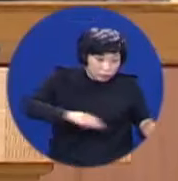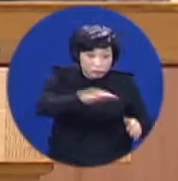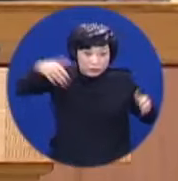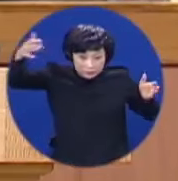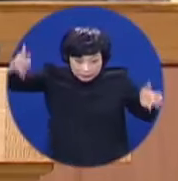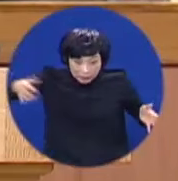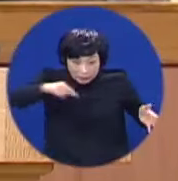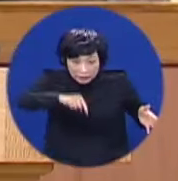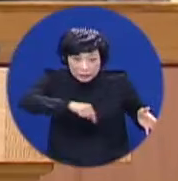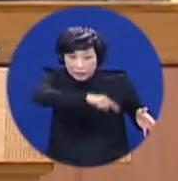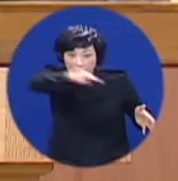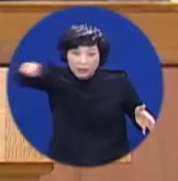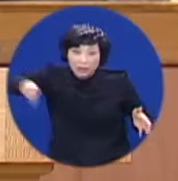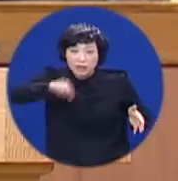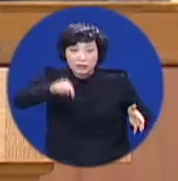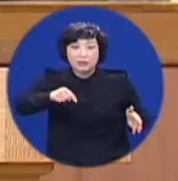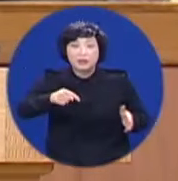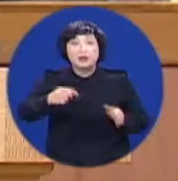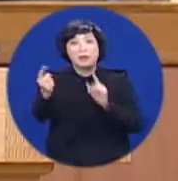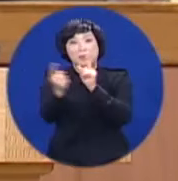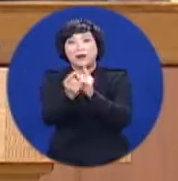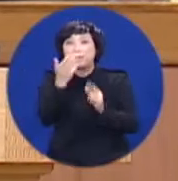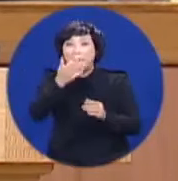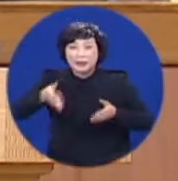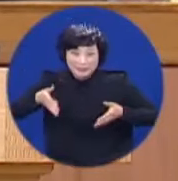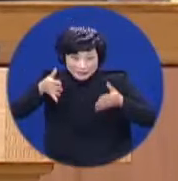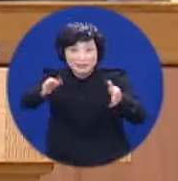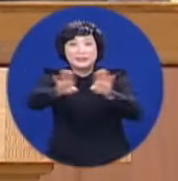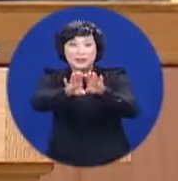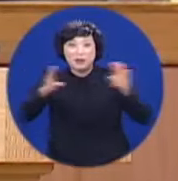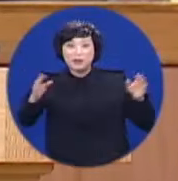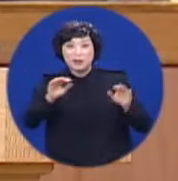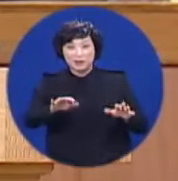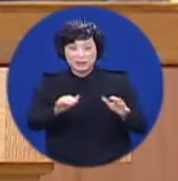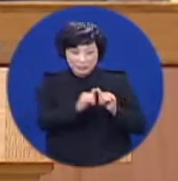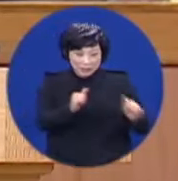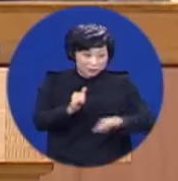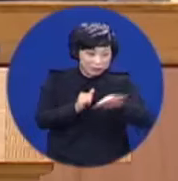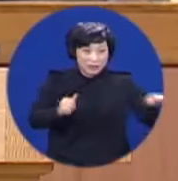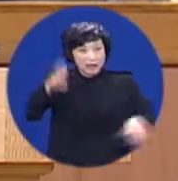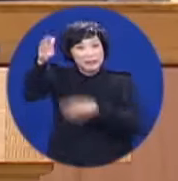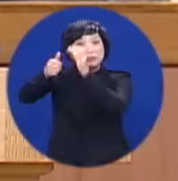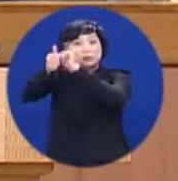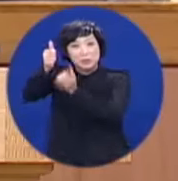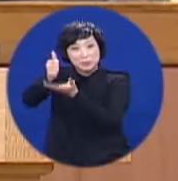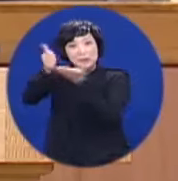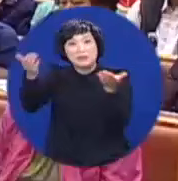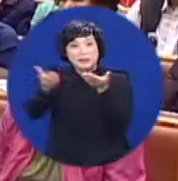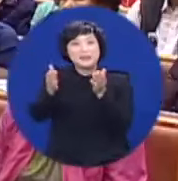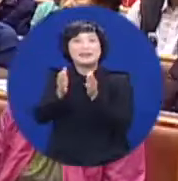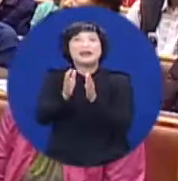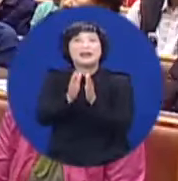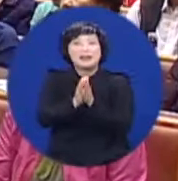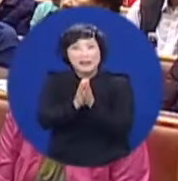사이에 만날 수 있는 길을 여시고 인간이 하나님을 섬기는 일을 하게